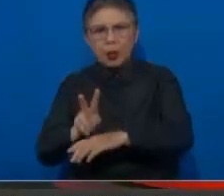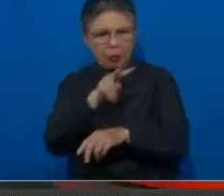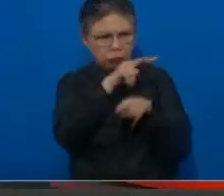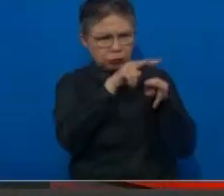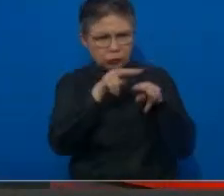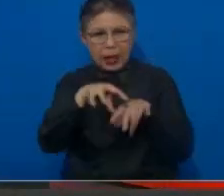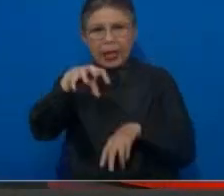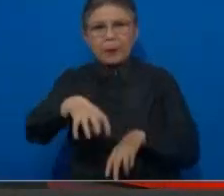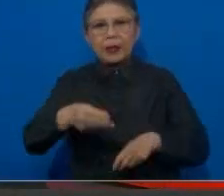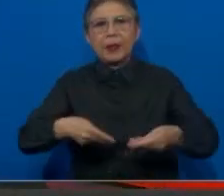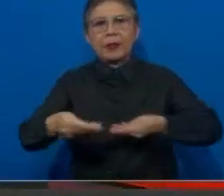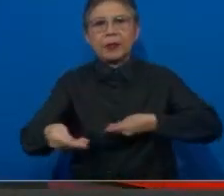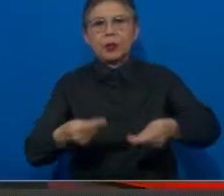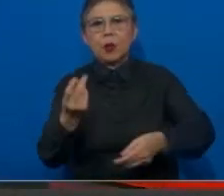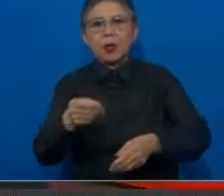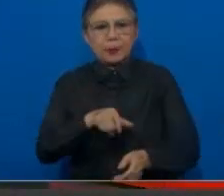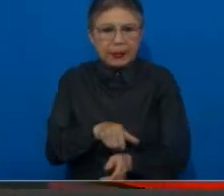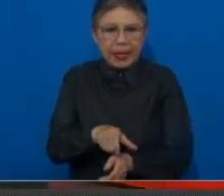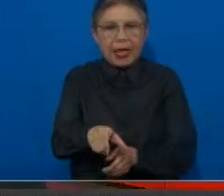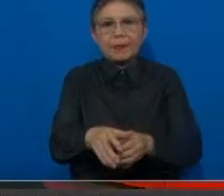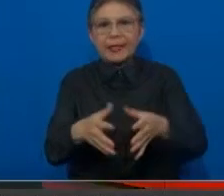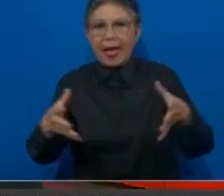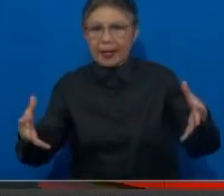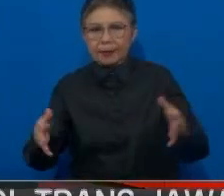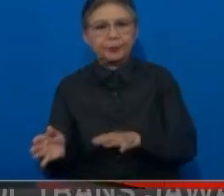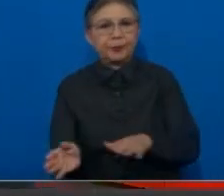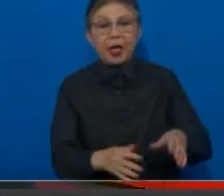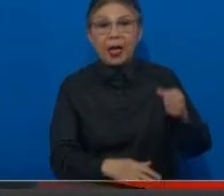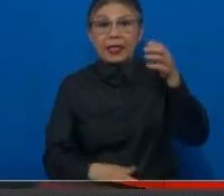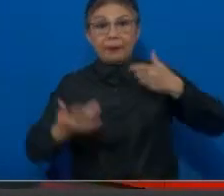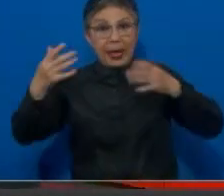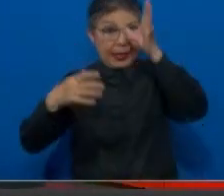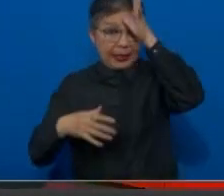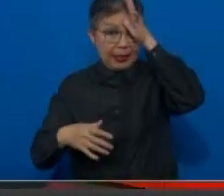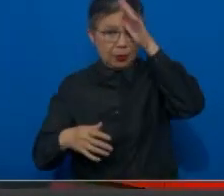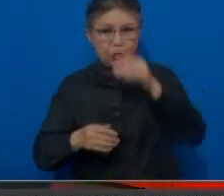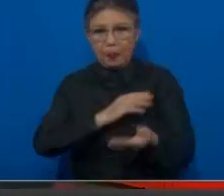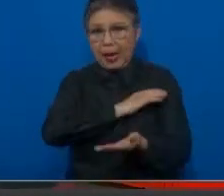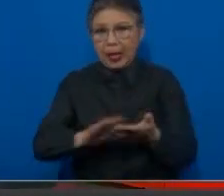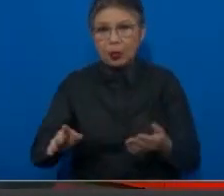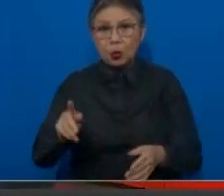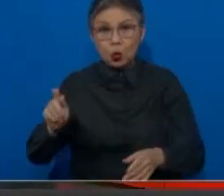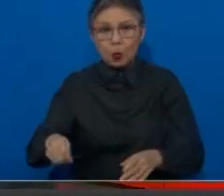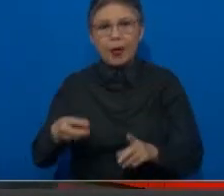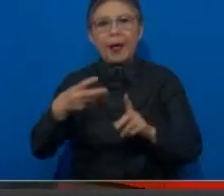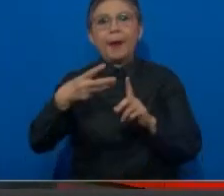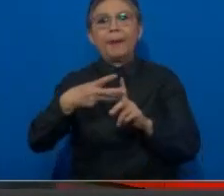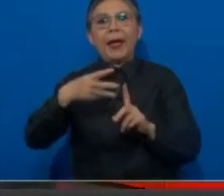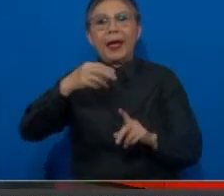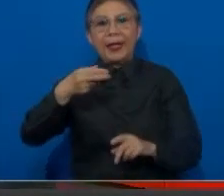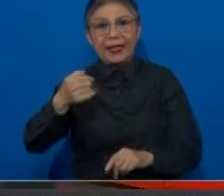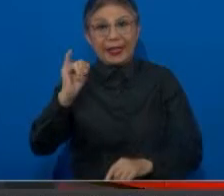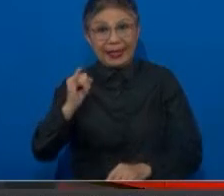jasa penukar uang di sepanjang jalan protokol. Sementara di Bali, untuk menghindari kesalahan yang melanggar hukum, Bank Indonesia Perwakilan